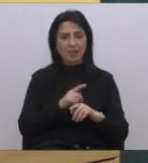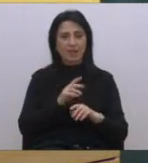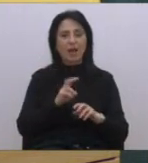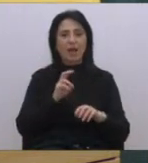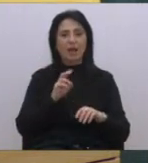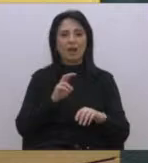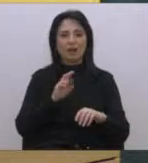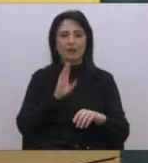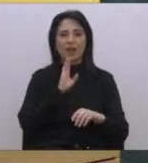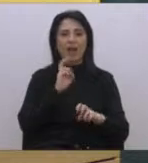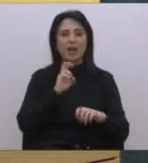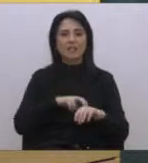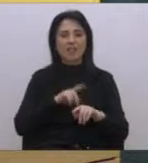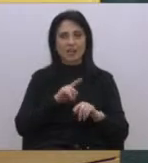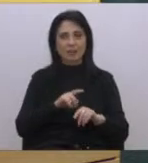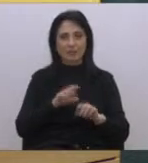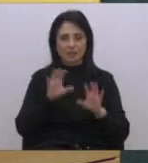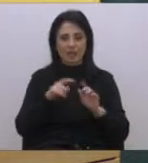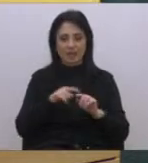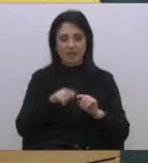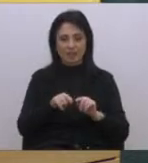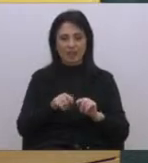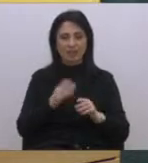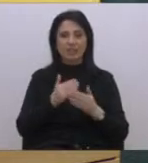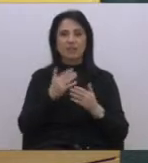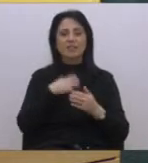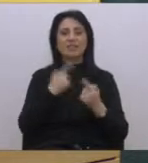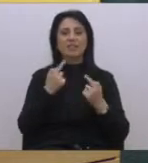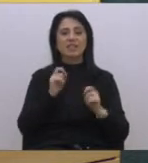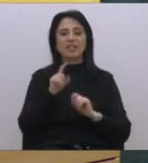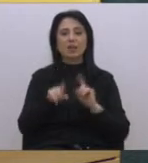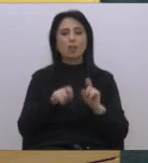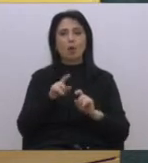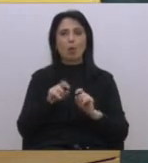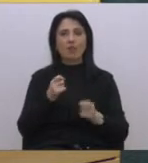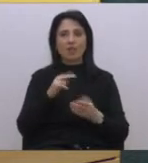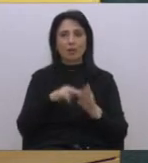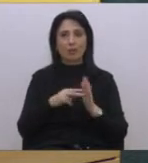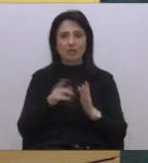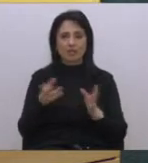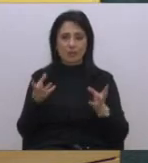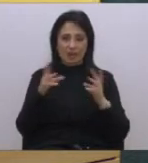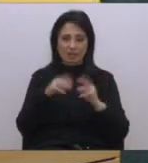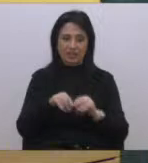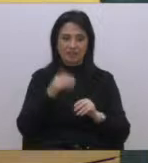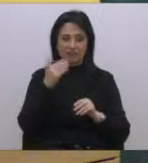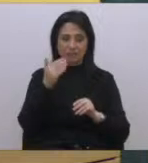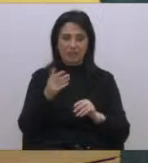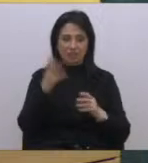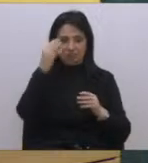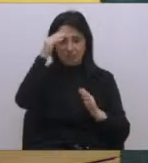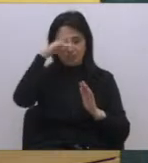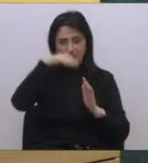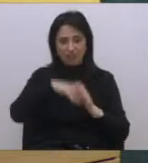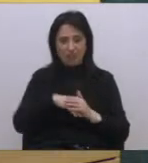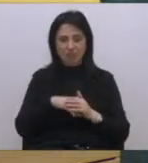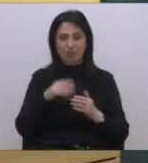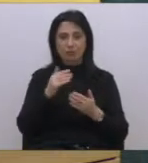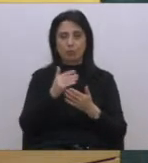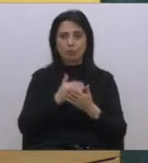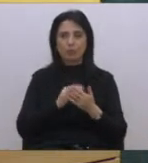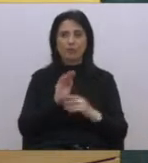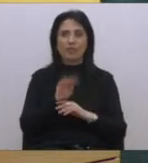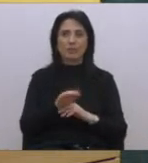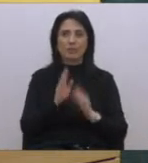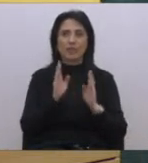Კანონის ზოგადი ჩანაწერი ადგენს ექნის და მიანი ექნის ძირითად მოვალეობებს ამოცანებს, ამასთან მათი საქმიანობის შინაარსი და მოცულობა